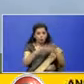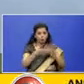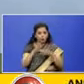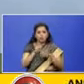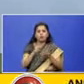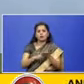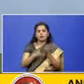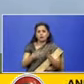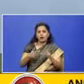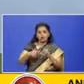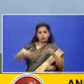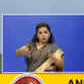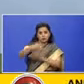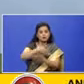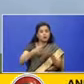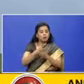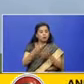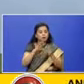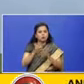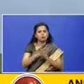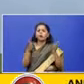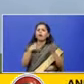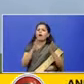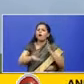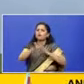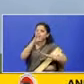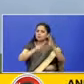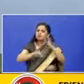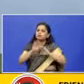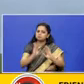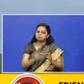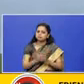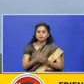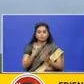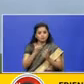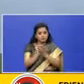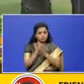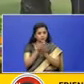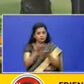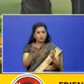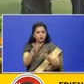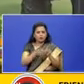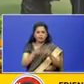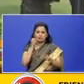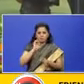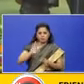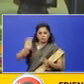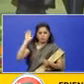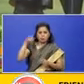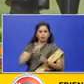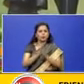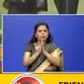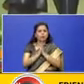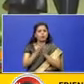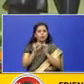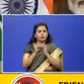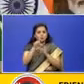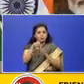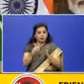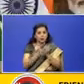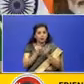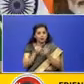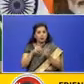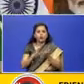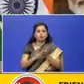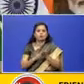प्रकृति और पर्यावरण को लेकर बहुत कुछ सीख सकते हैं। साथियों, पिछले साल भगवान बिरसा मुंडा की जयंती